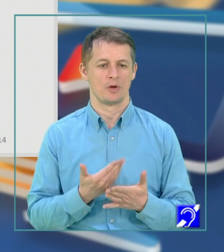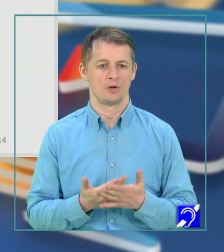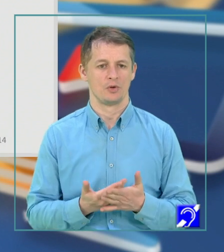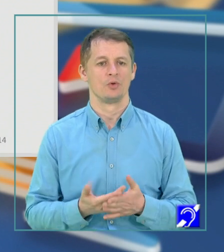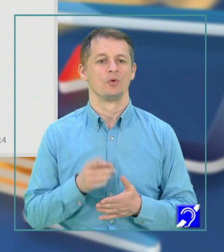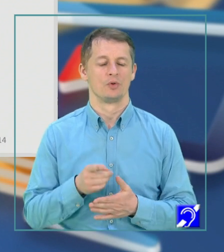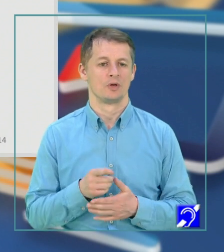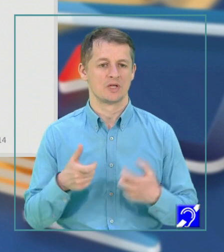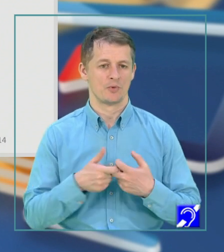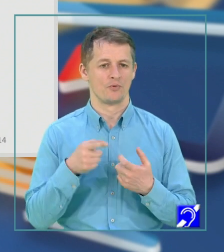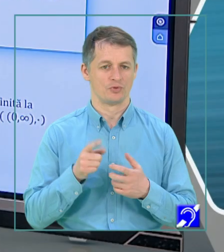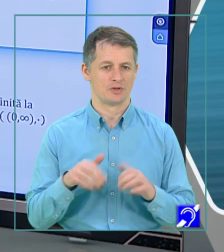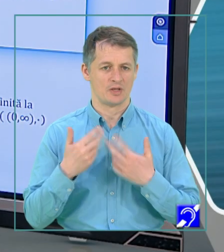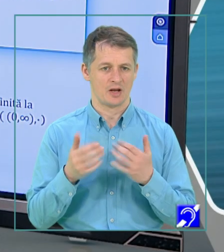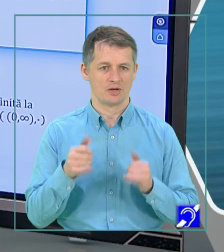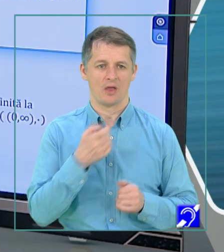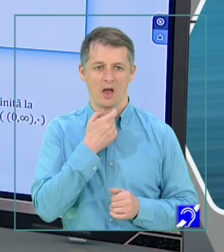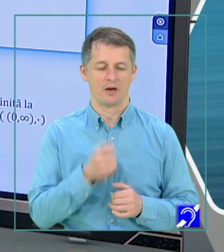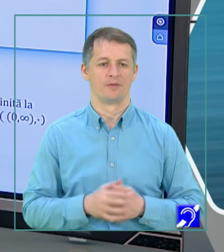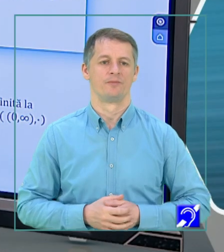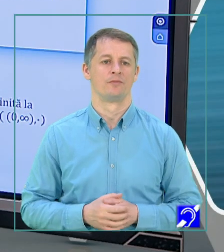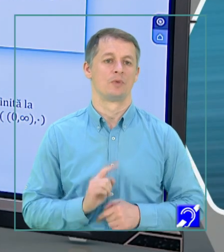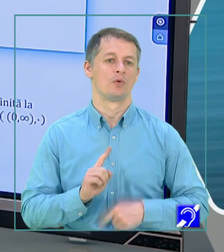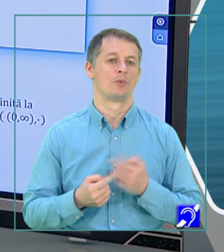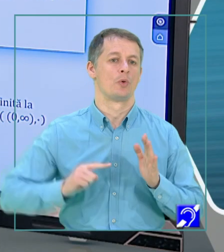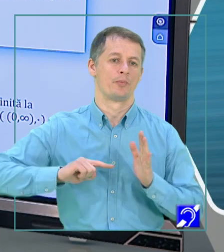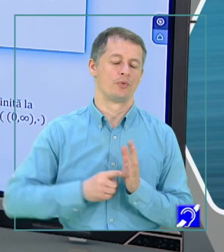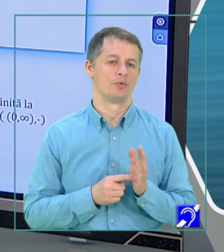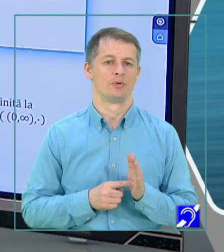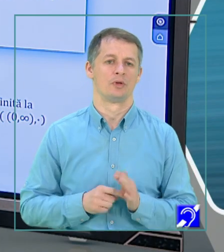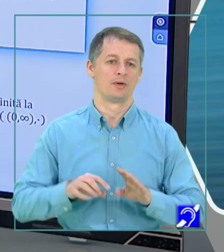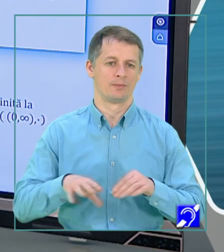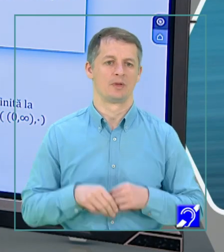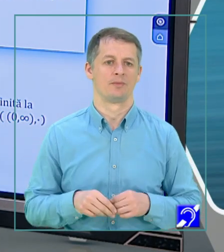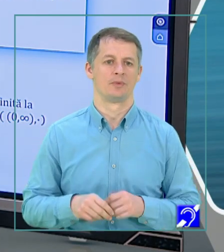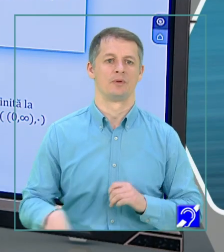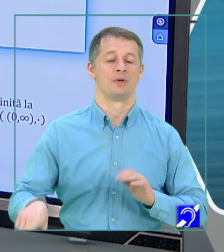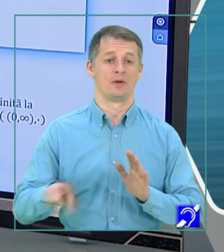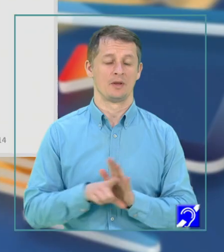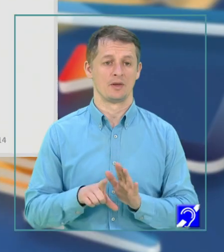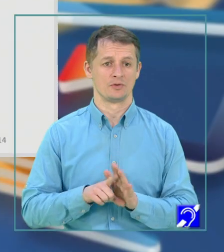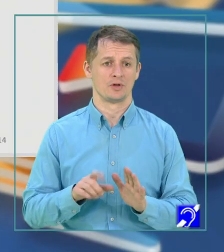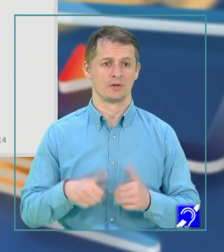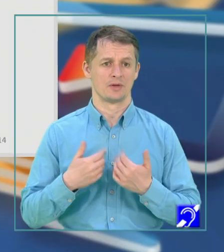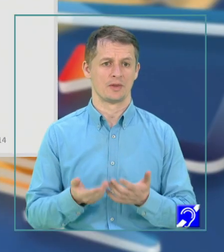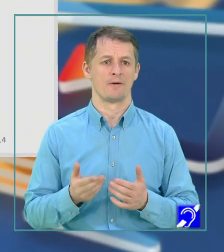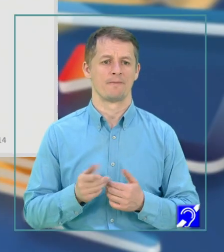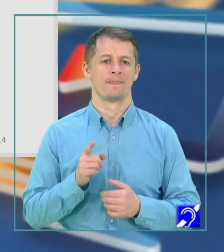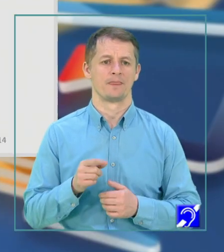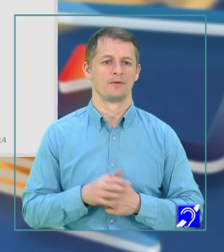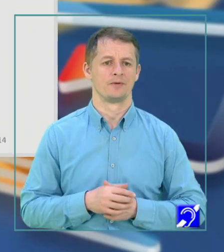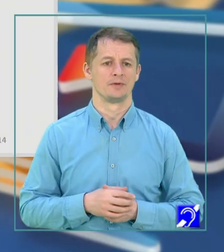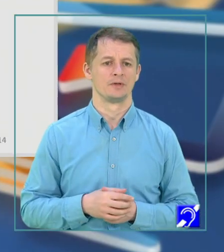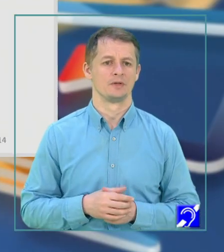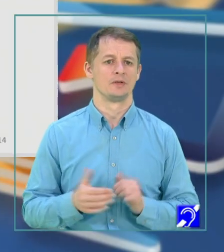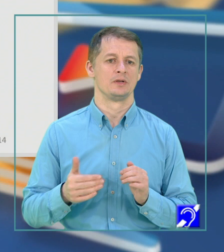susține în acest an. La punctul următor admitem că M împreună cu legea dată este un grup abelian și trebuie